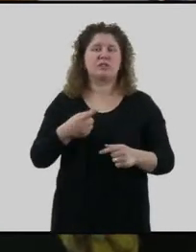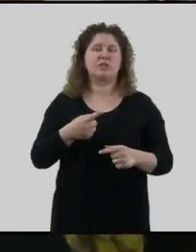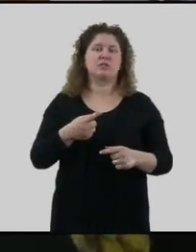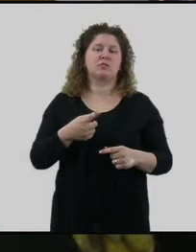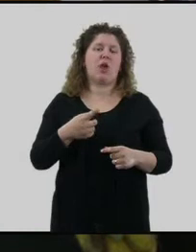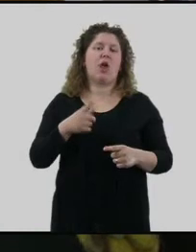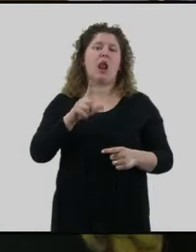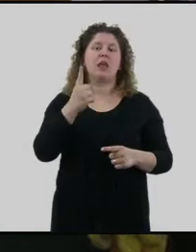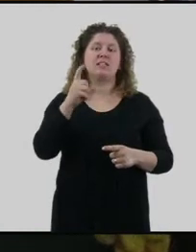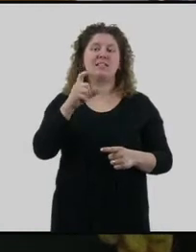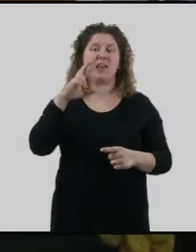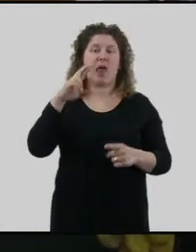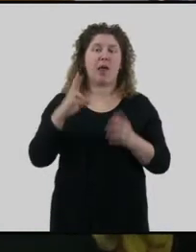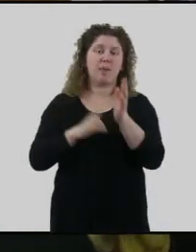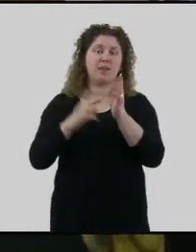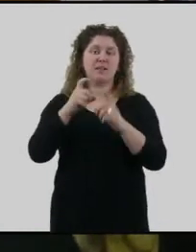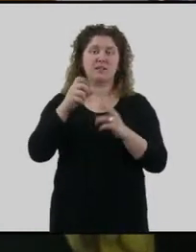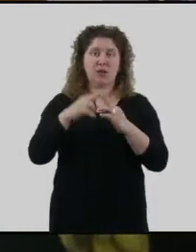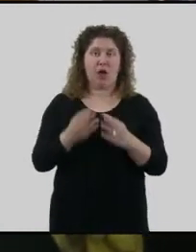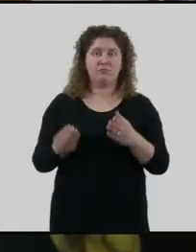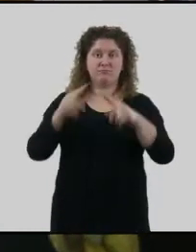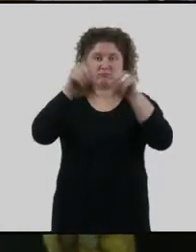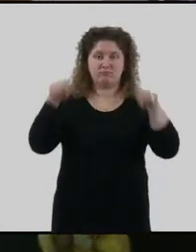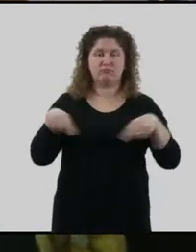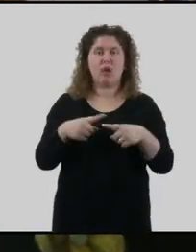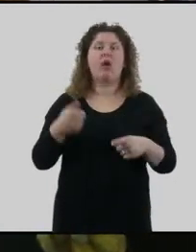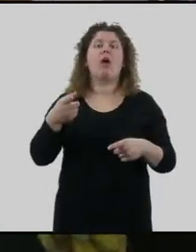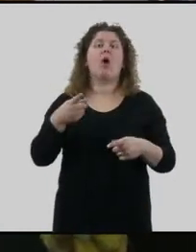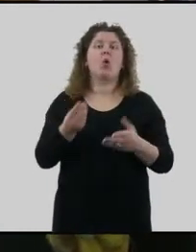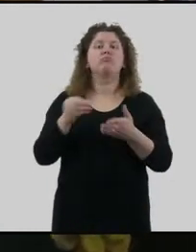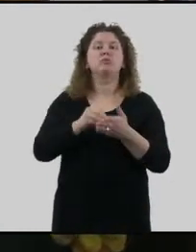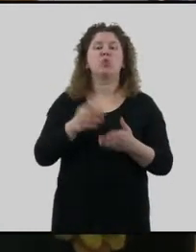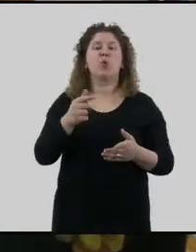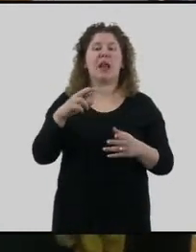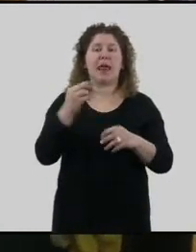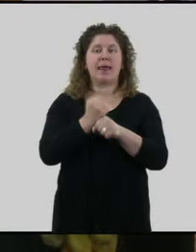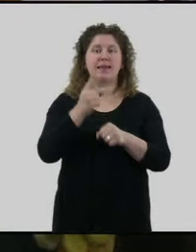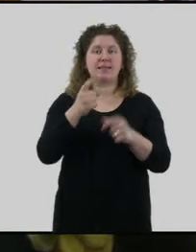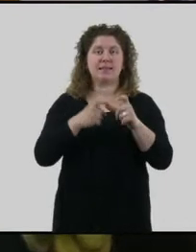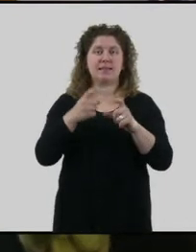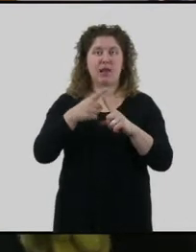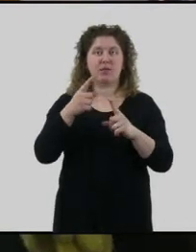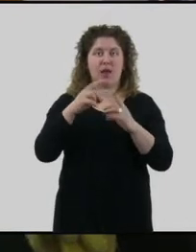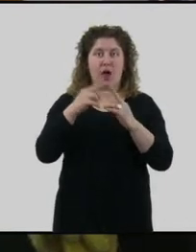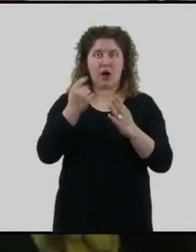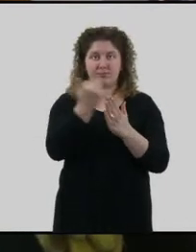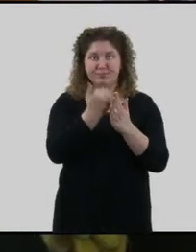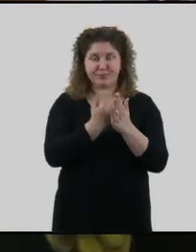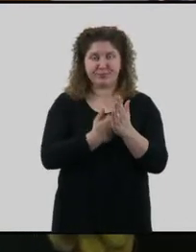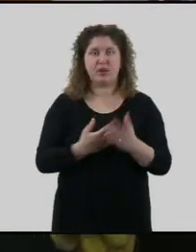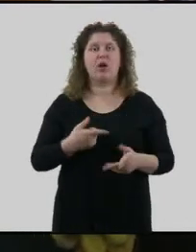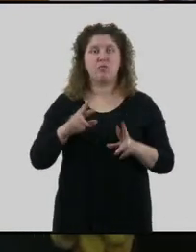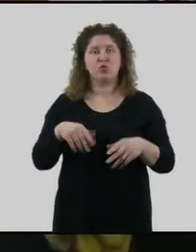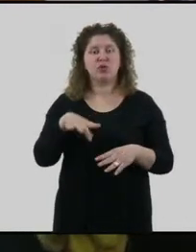odnosno licenca, upisuje se u registar, registar je javan u tom smislu da se može naći